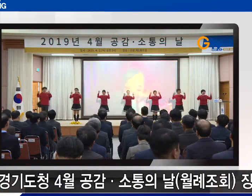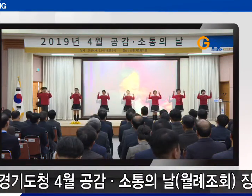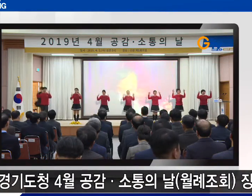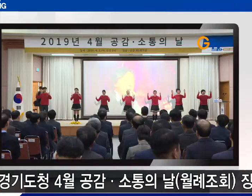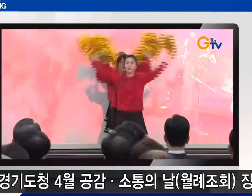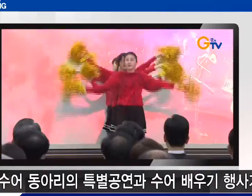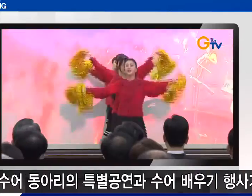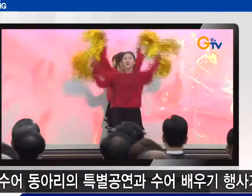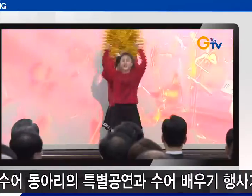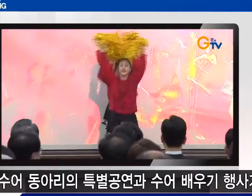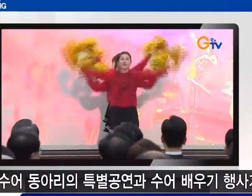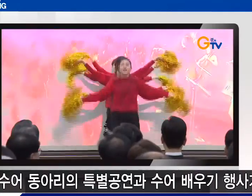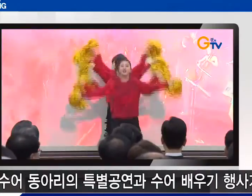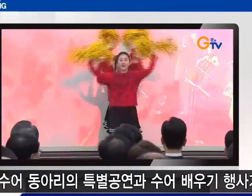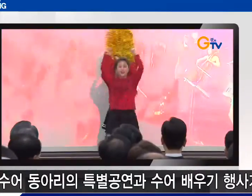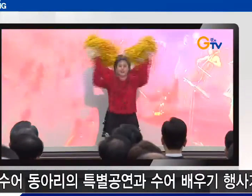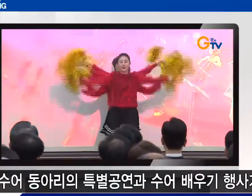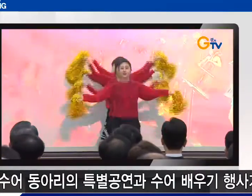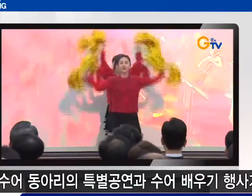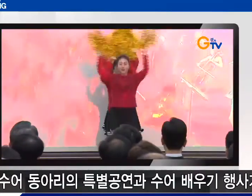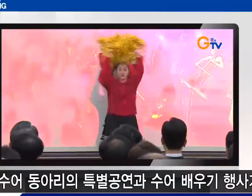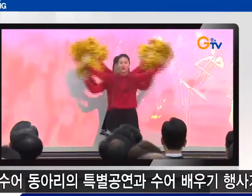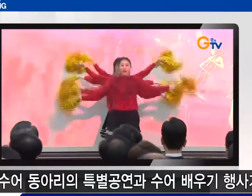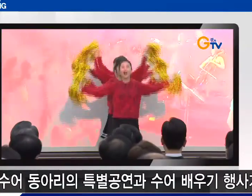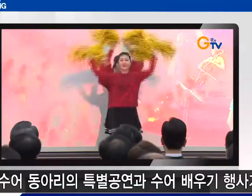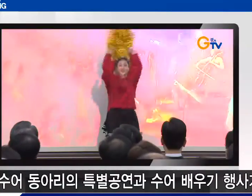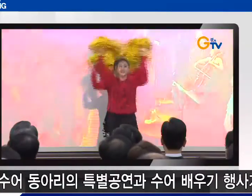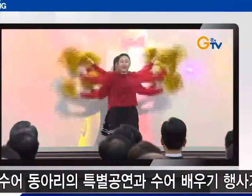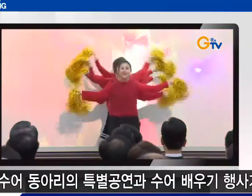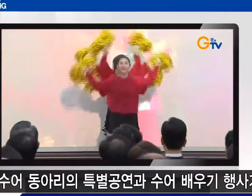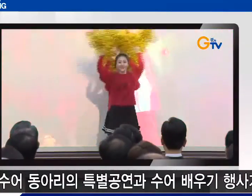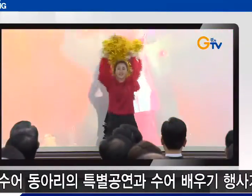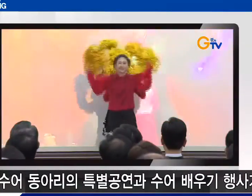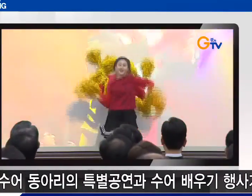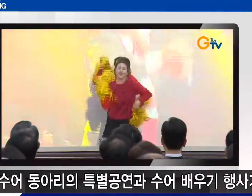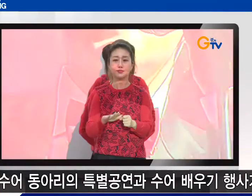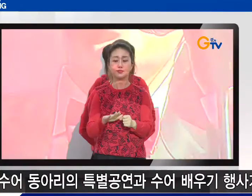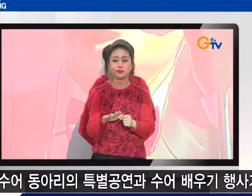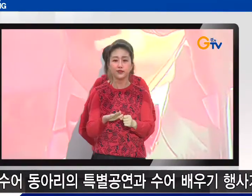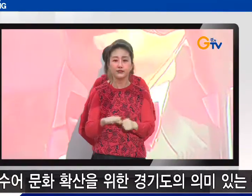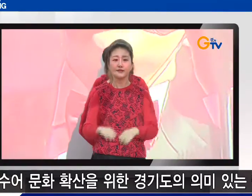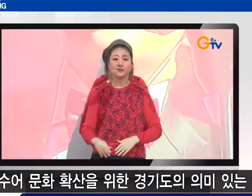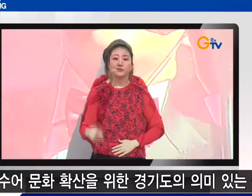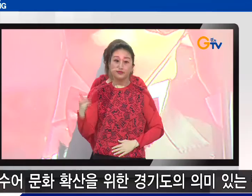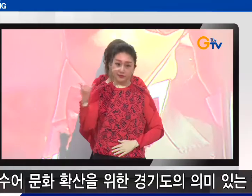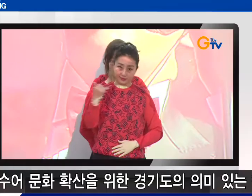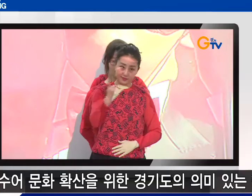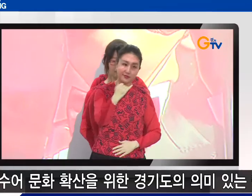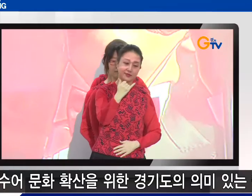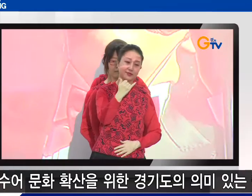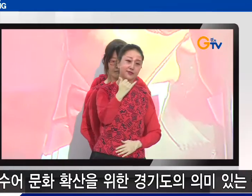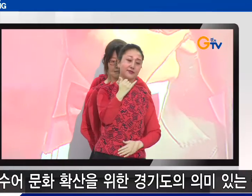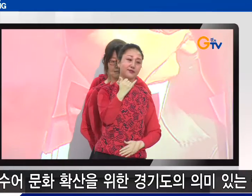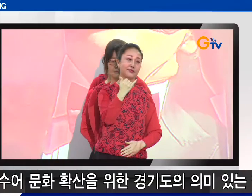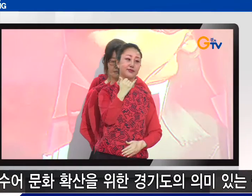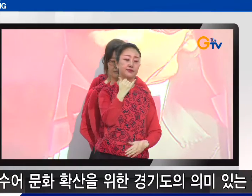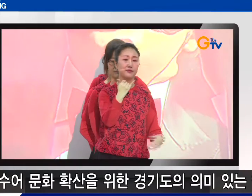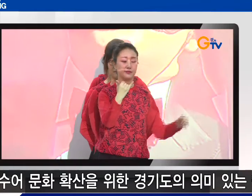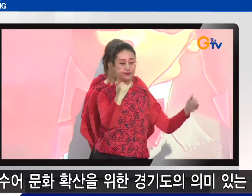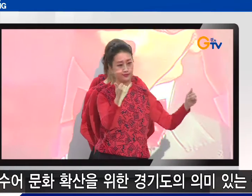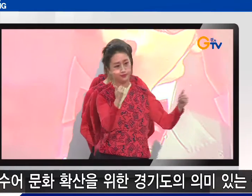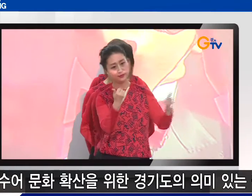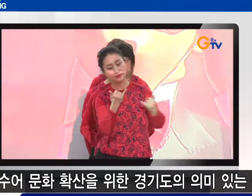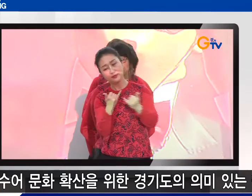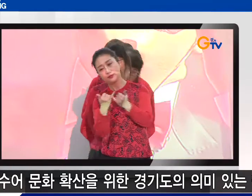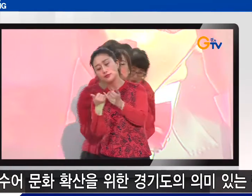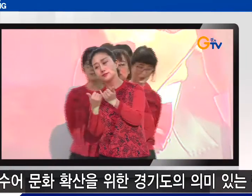날 장면입니다. 수어동아리의 특별공연과 수어배우기 행사가 눈길을 끌었는데요. 수어문화 확산을 위한 경기도의 의미